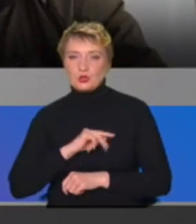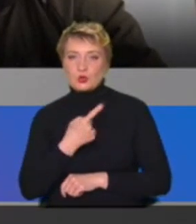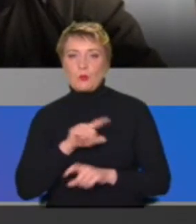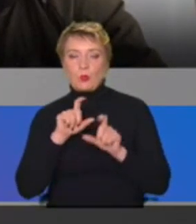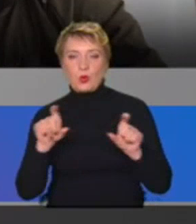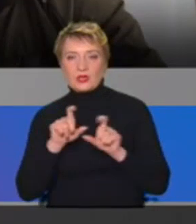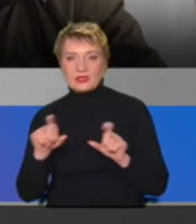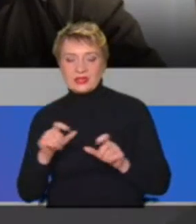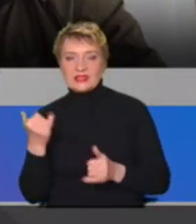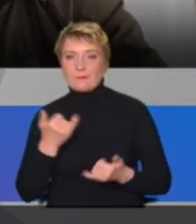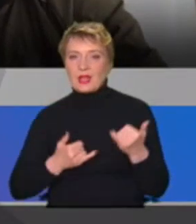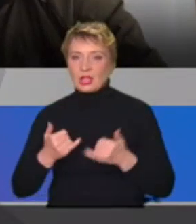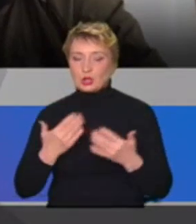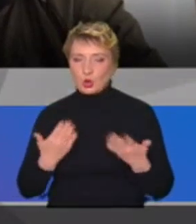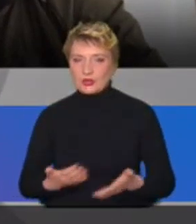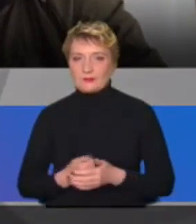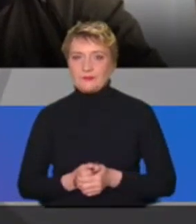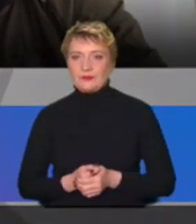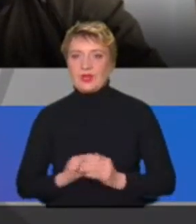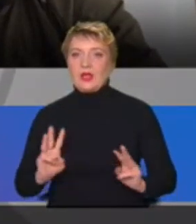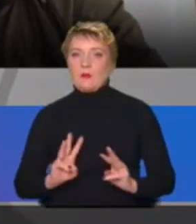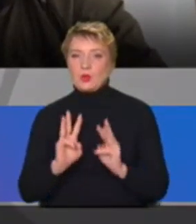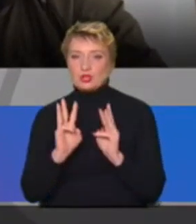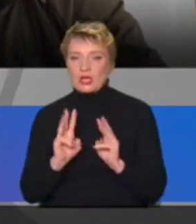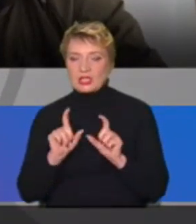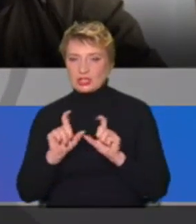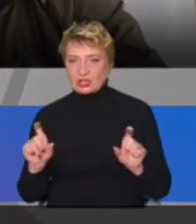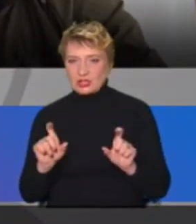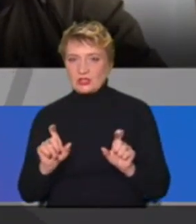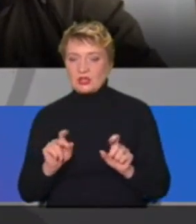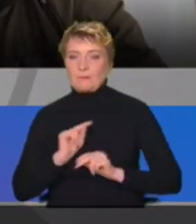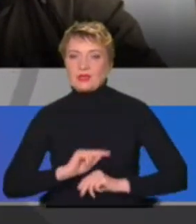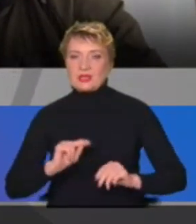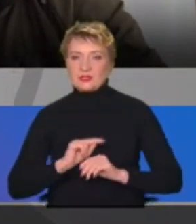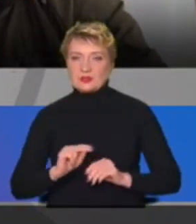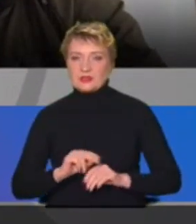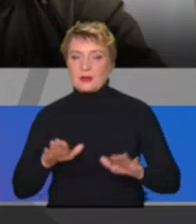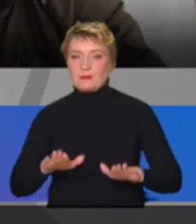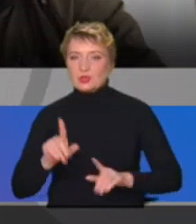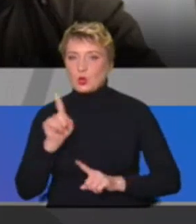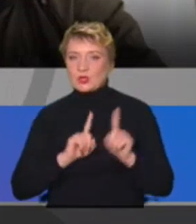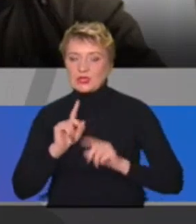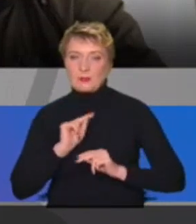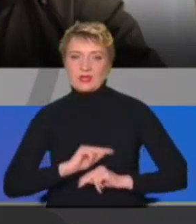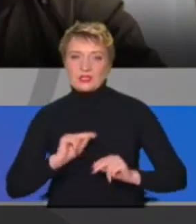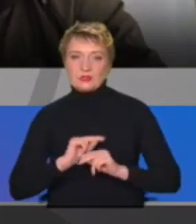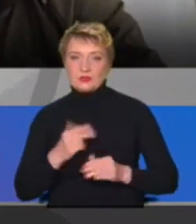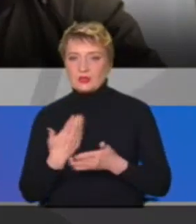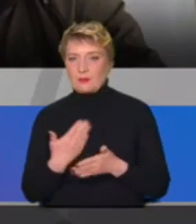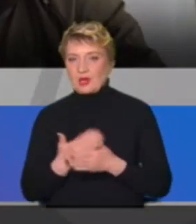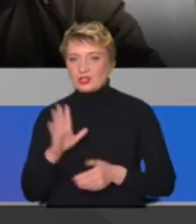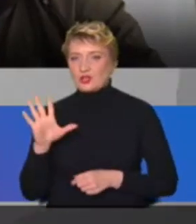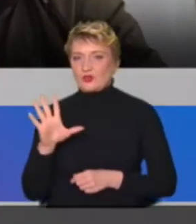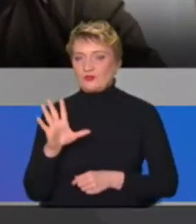вже амбулаторії, пожарна наша служба працює, в міській раді працюють вже майже практично